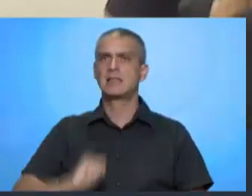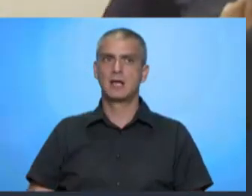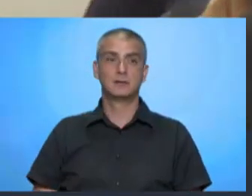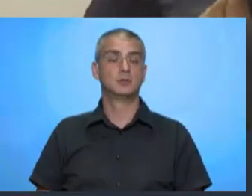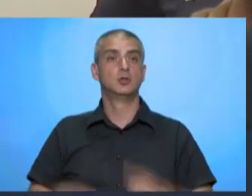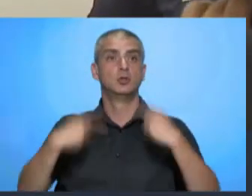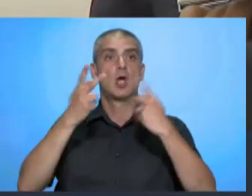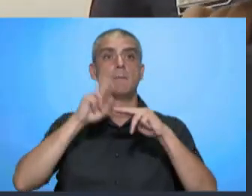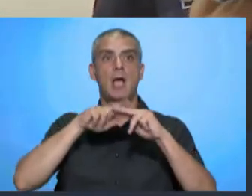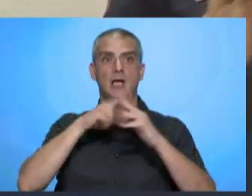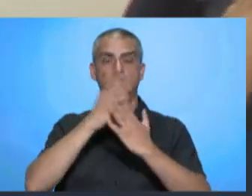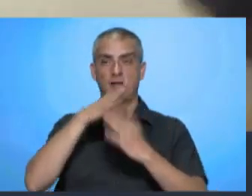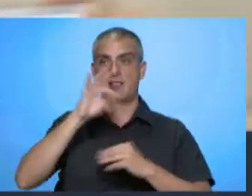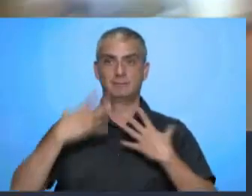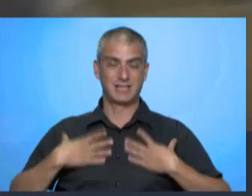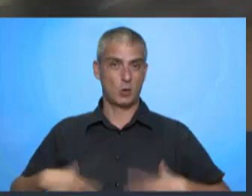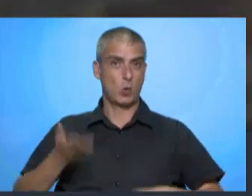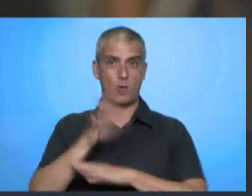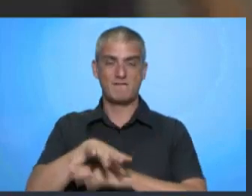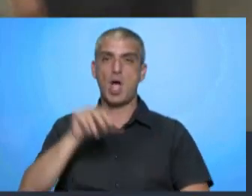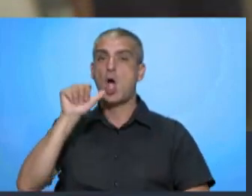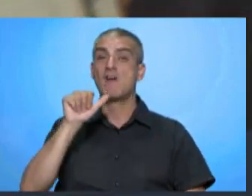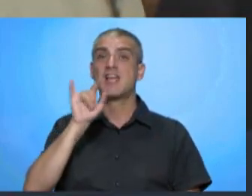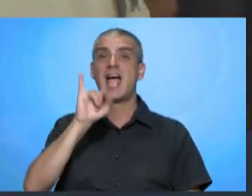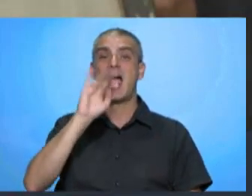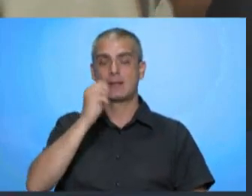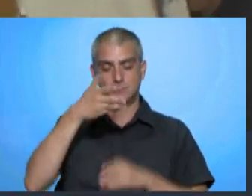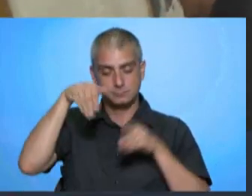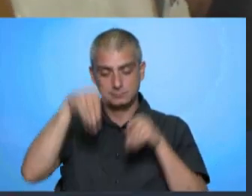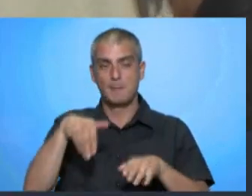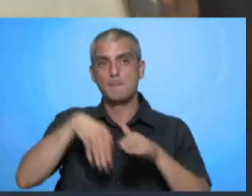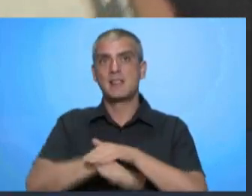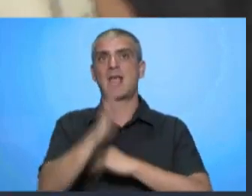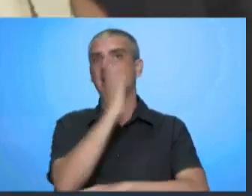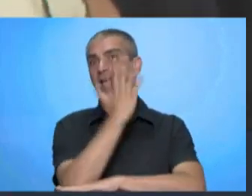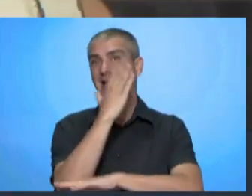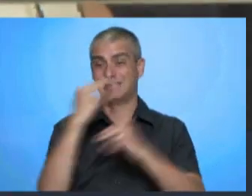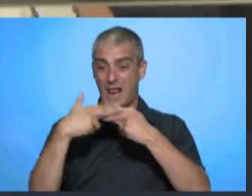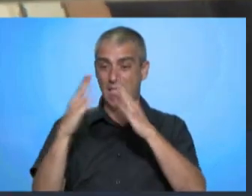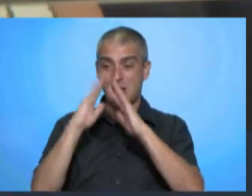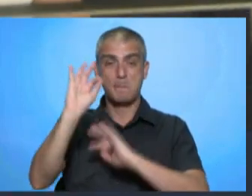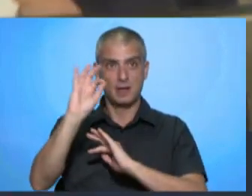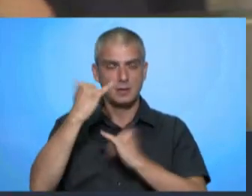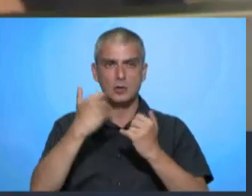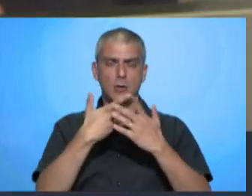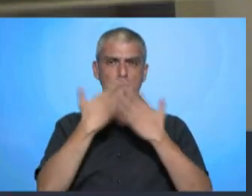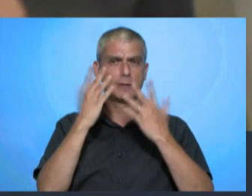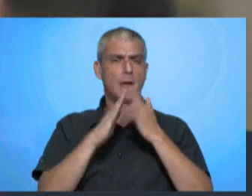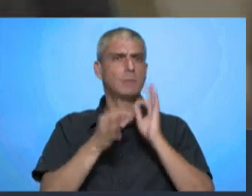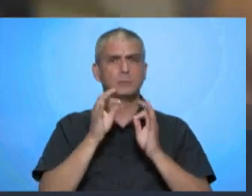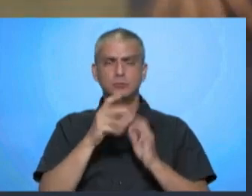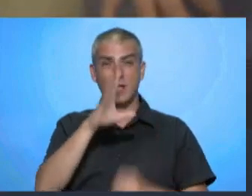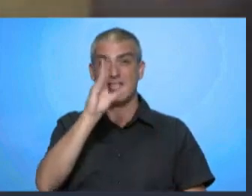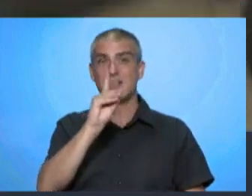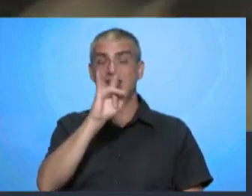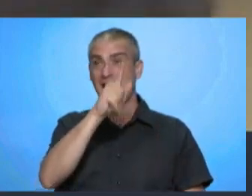יממה לאחר שנמצאה גופתה של אופיר החיים קבורה מתחת לעץ בחצר ביתה, היום מתברר בבית המשפט כי דוד